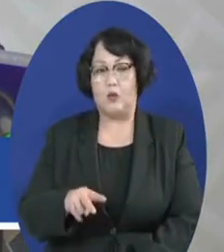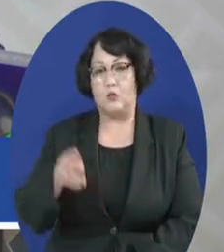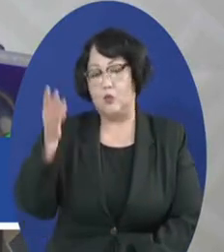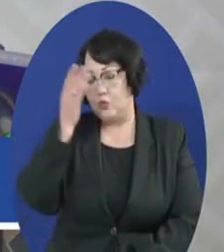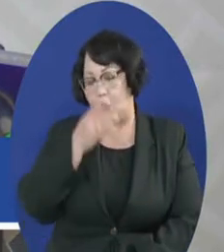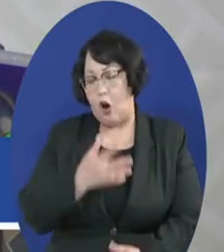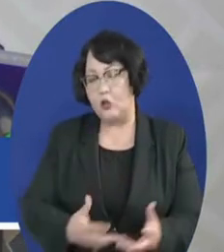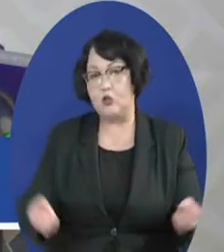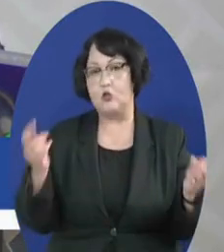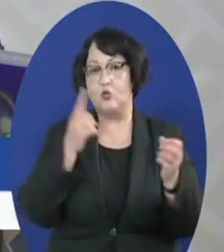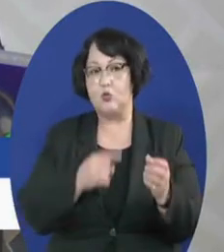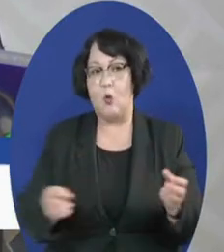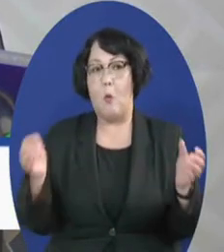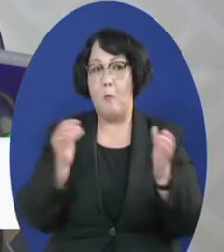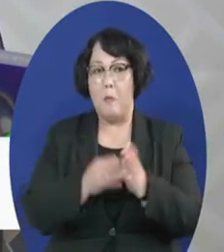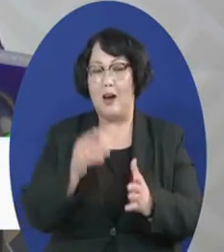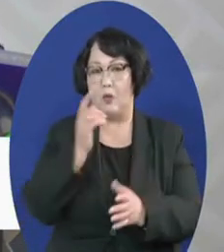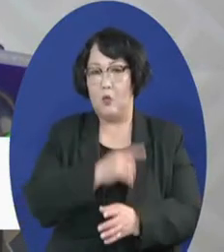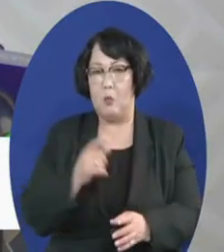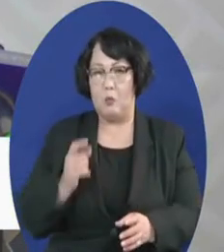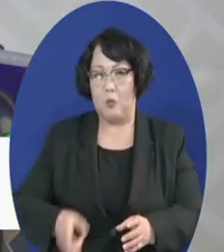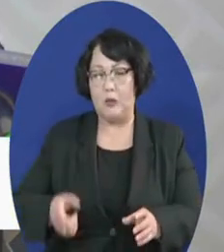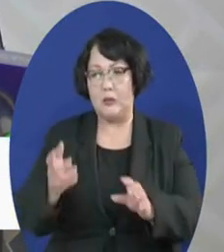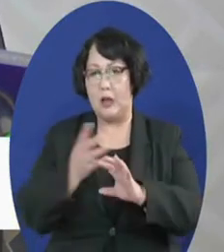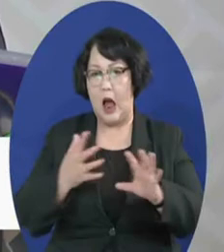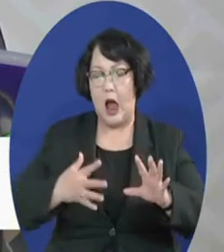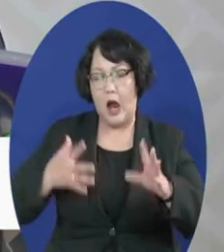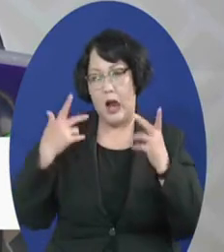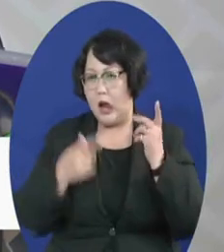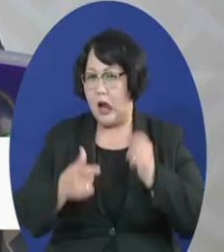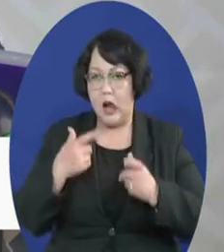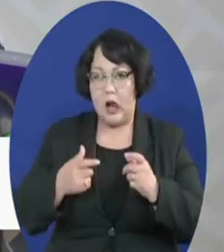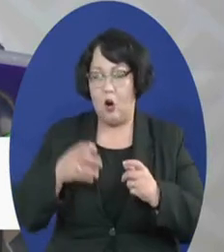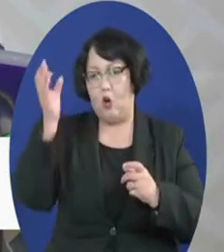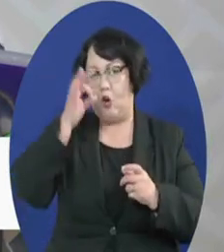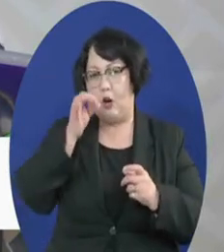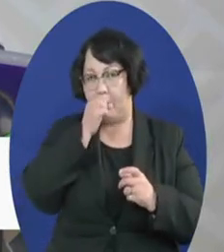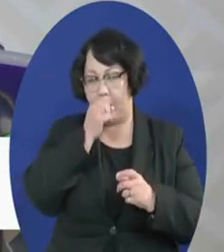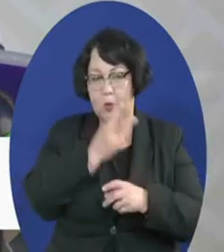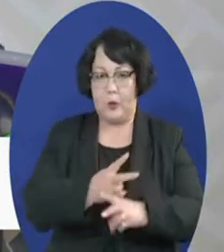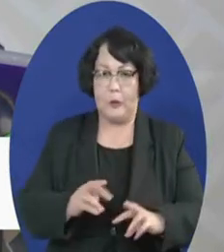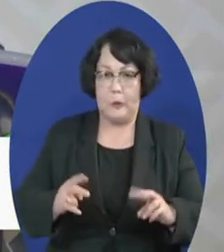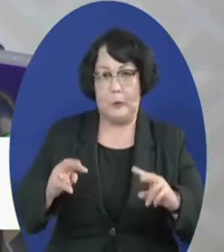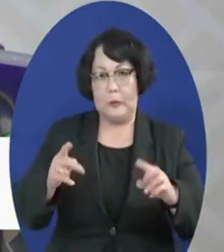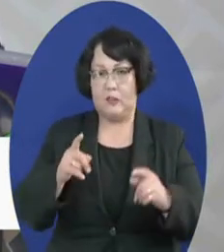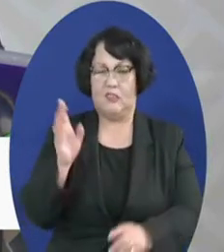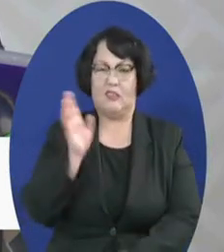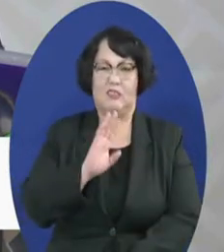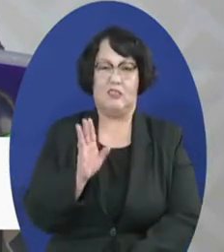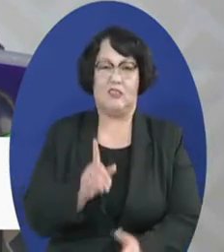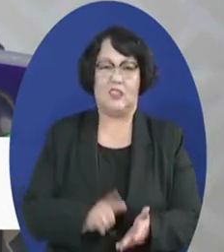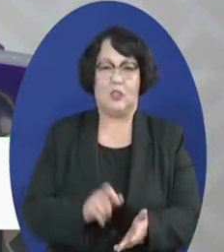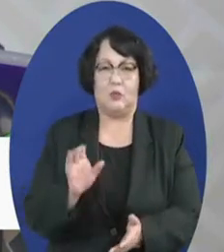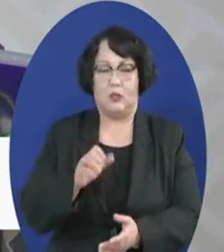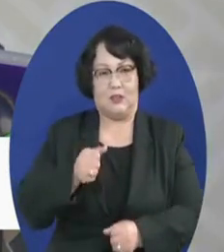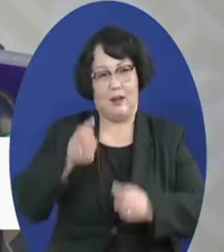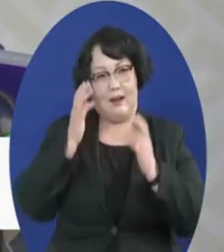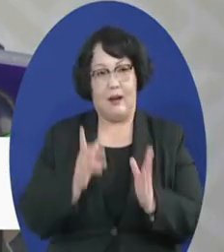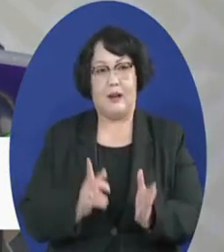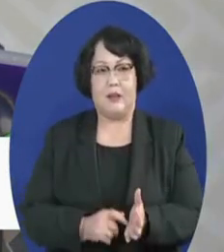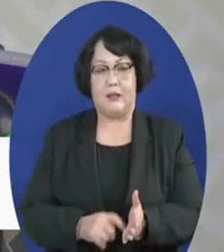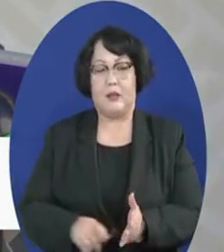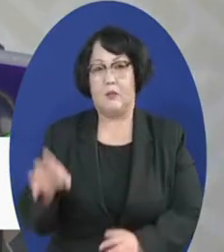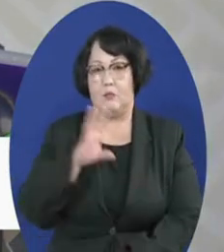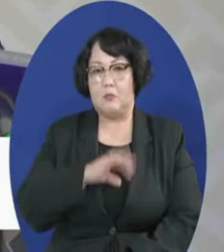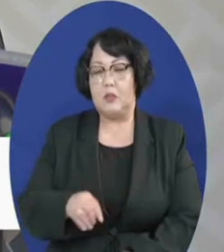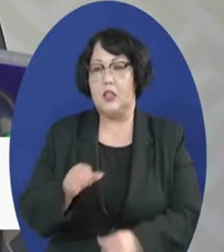хийгээл хэдэн зуун мянган хүн дээр явдаг. Тэгээ нөгөө хуулийнхаа ямыг явц тунд нь өөрчлөлт хийх тухай асуудал яригдах вэ. Тэгэхээр энийг одоо бас бид нэр анхаарах ёстой.